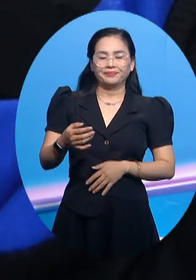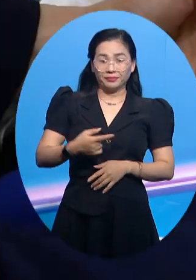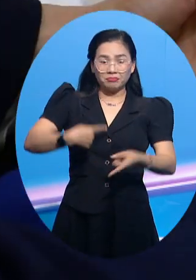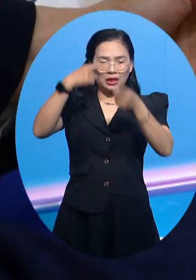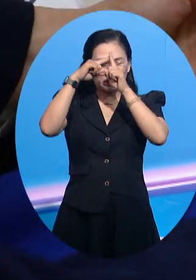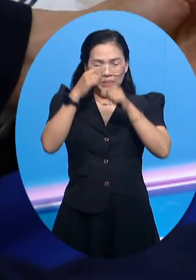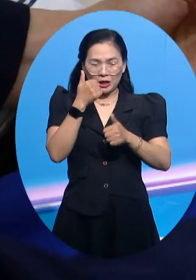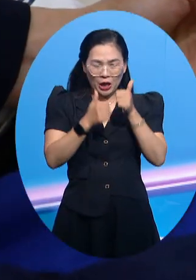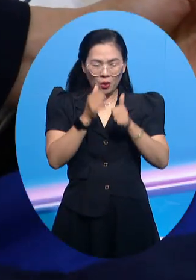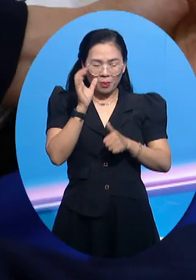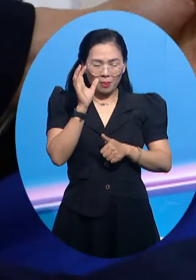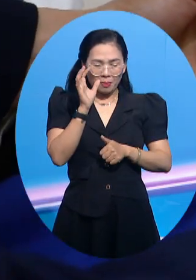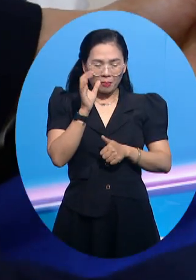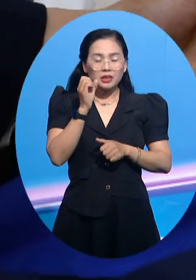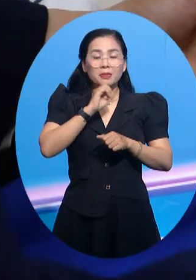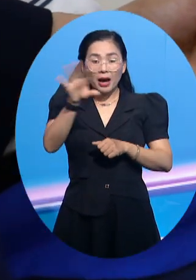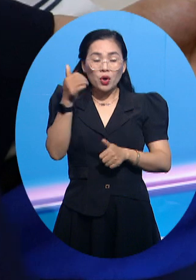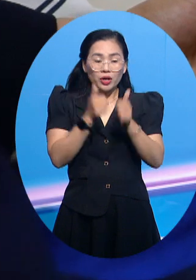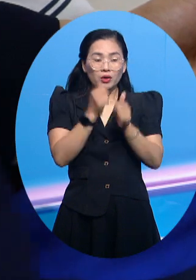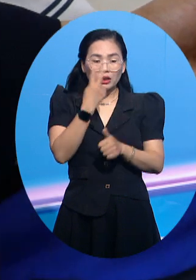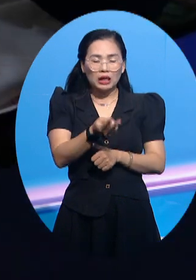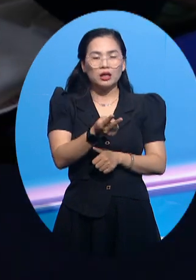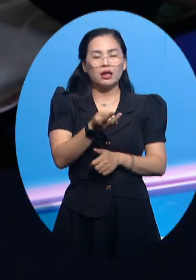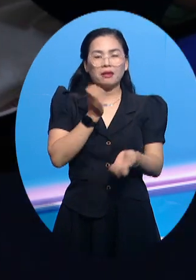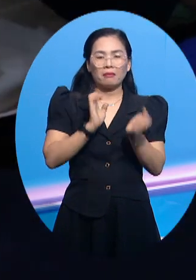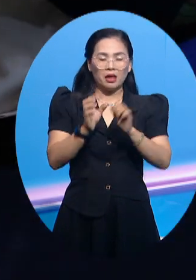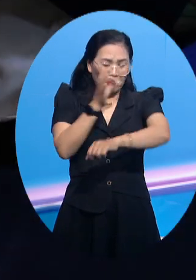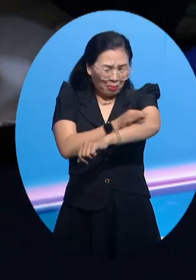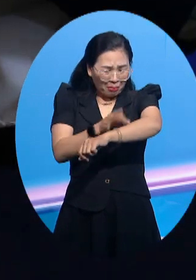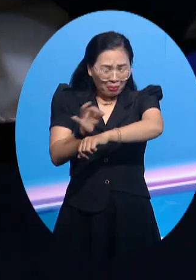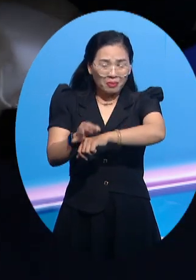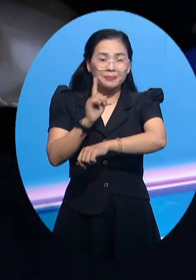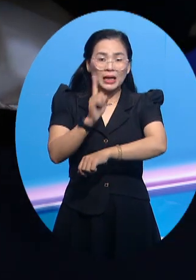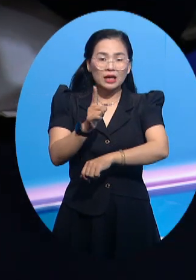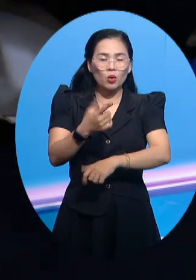khi phát hiện trẻ có những nốt mẩn đỏ, mưng mủ trên da, đặc biệt hay